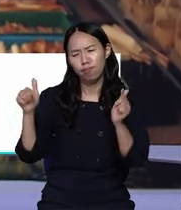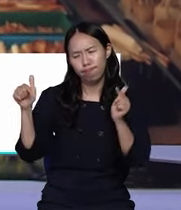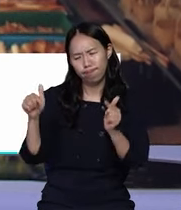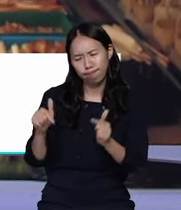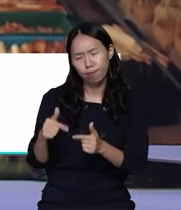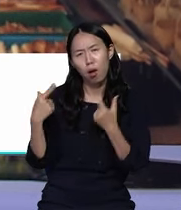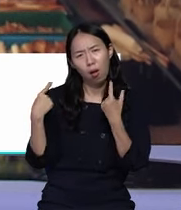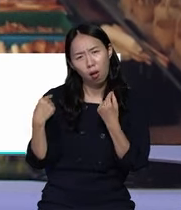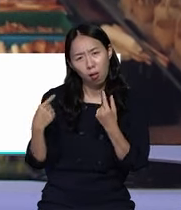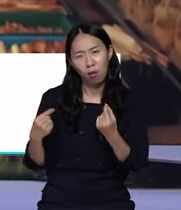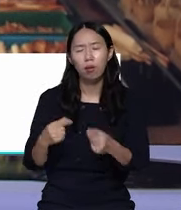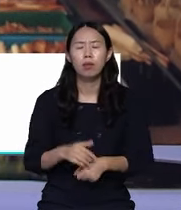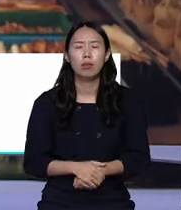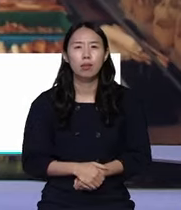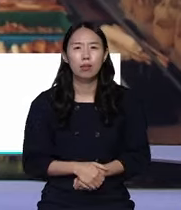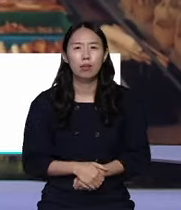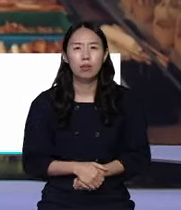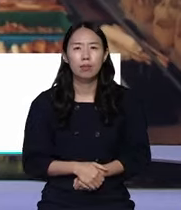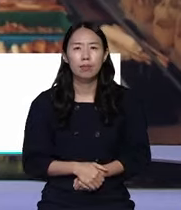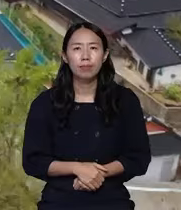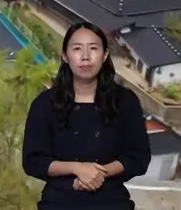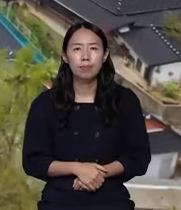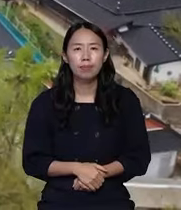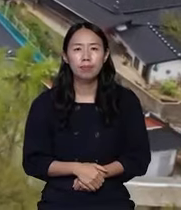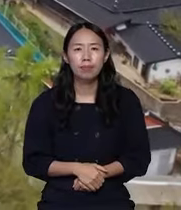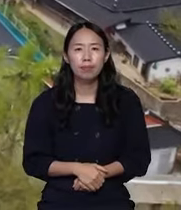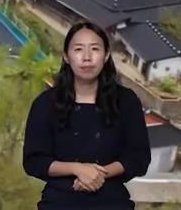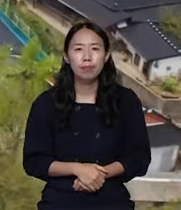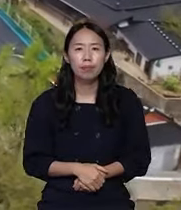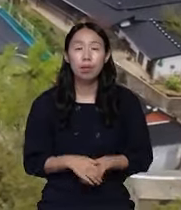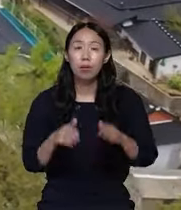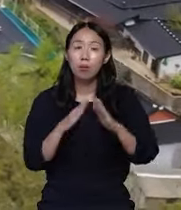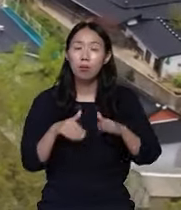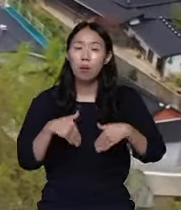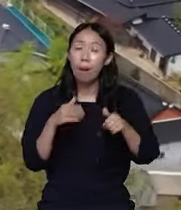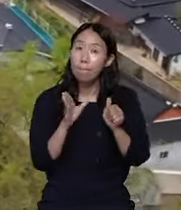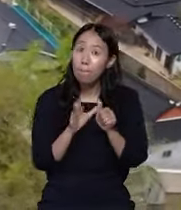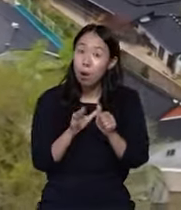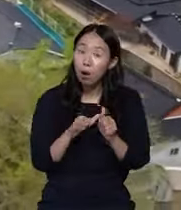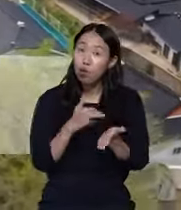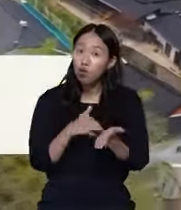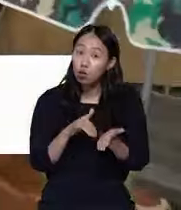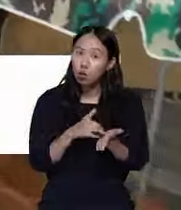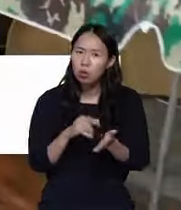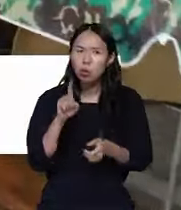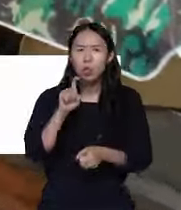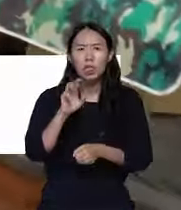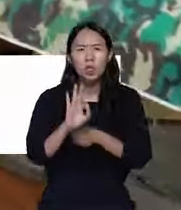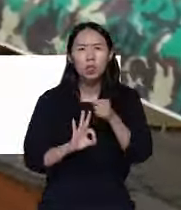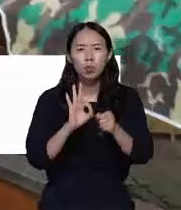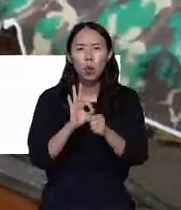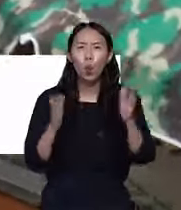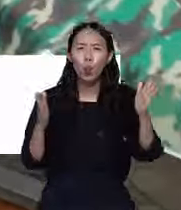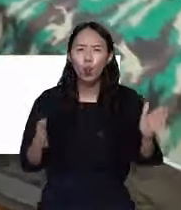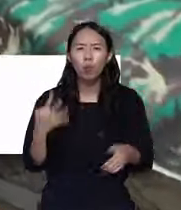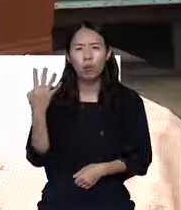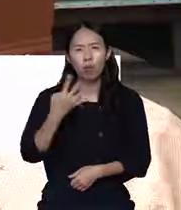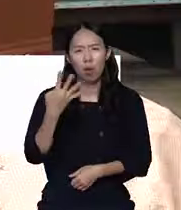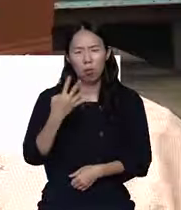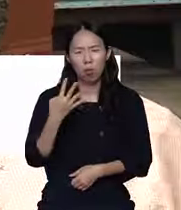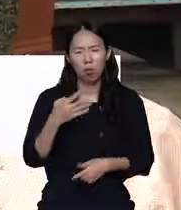보도의 이상환 기자입니다 전남 한군의 인구는 지난 10년 동안 4천여명이